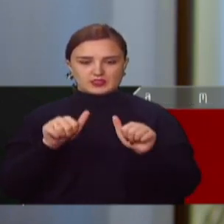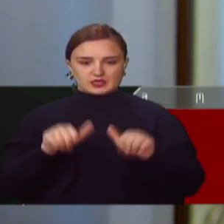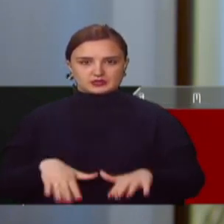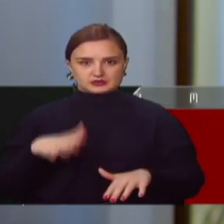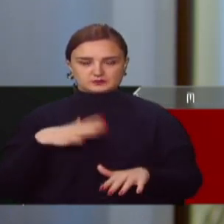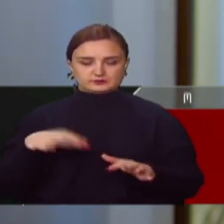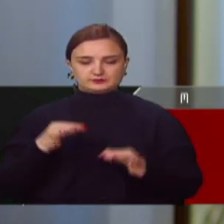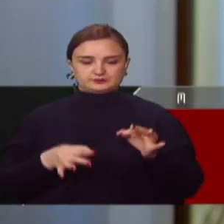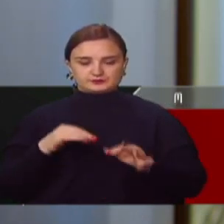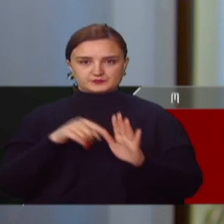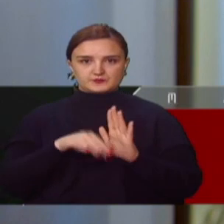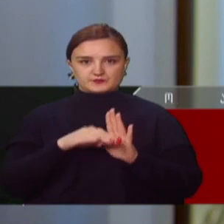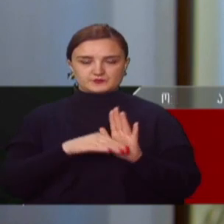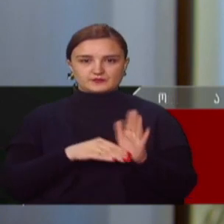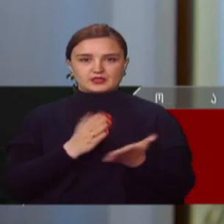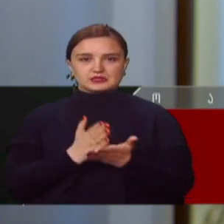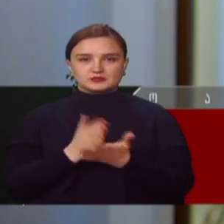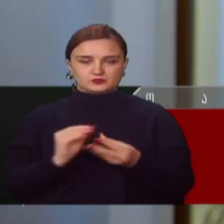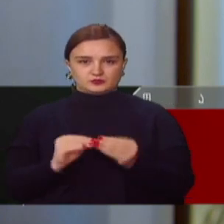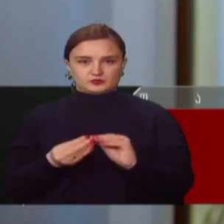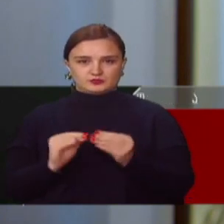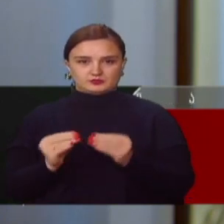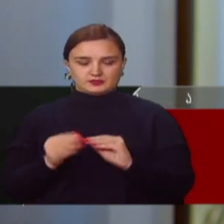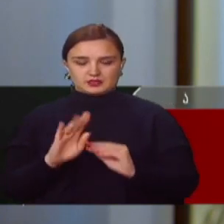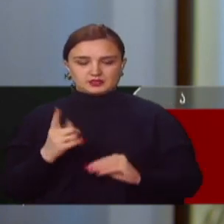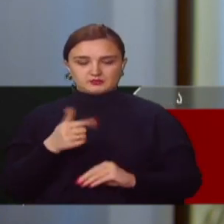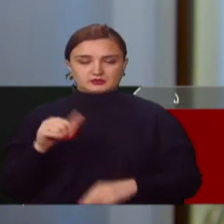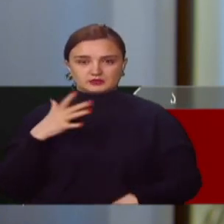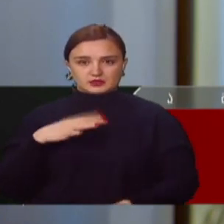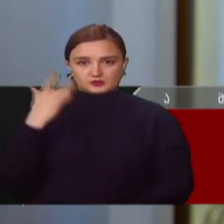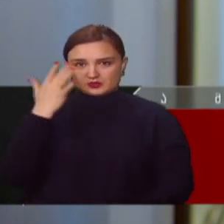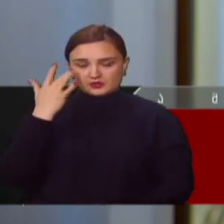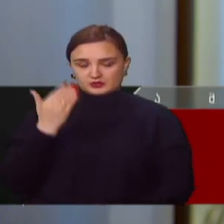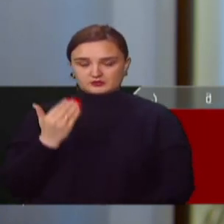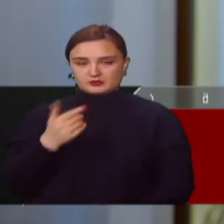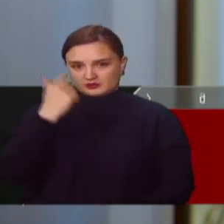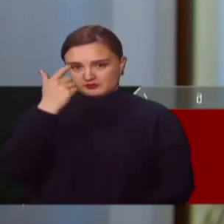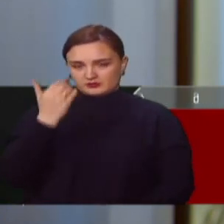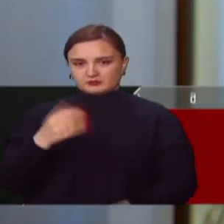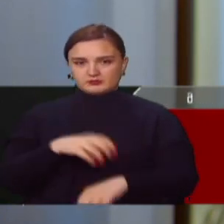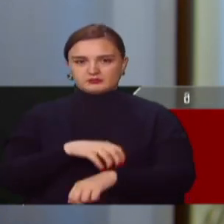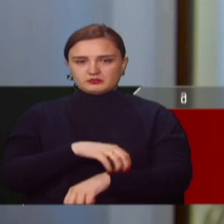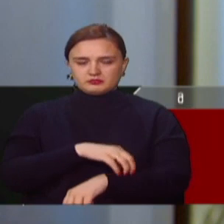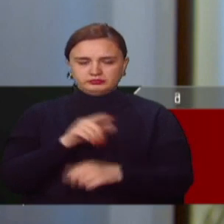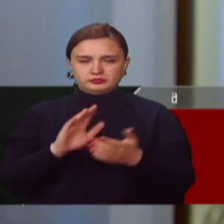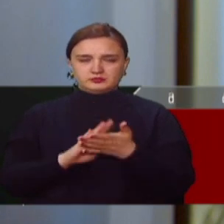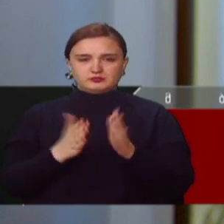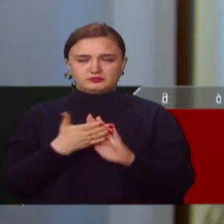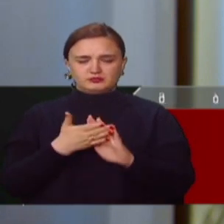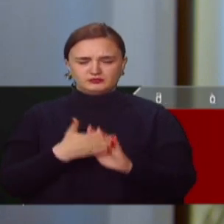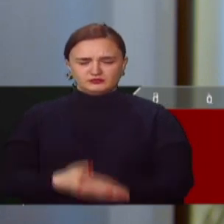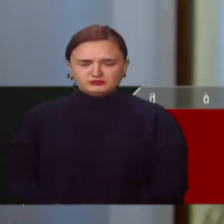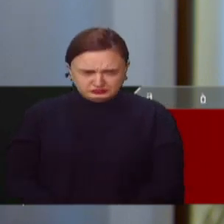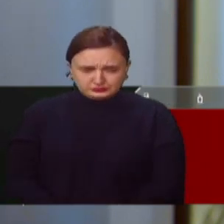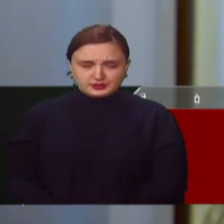საქართველოს სასამართლო სისტემაში არსებული ხარვეზები, არა მხოლოდ ქართული ოცნების და ივანიშვილის პარტიის მართველობის პირობებში,